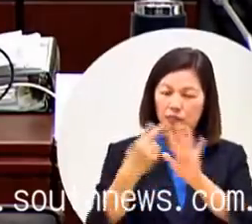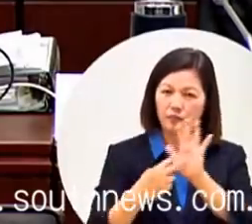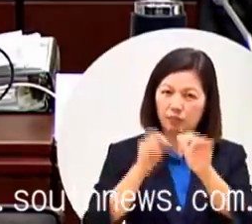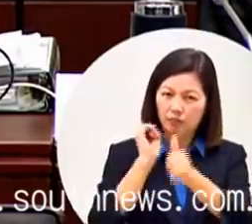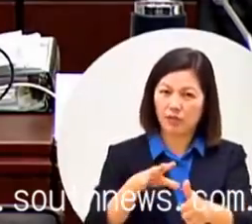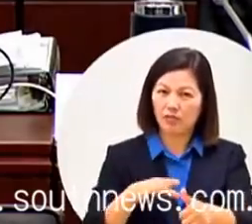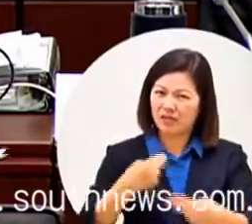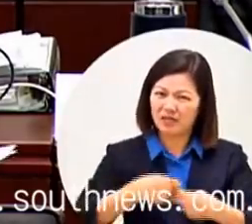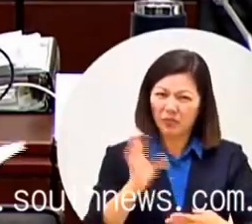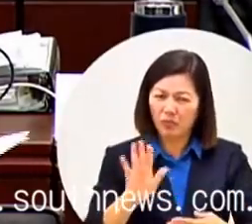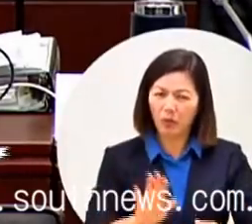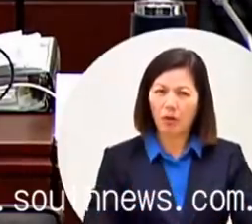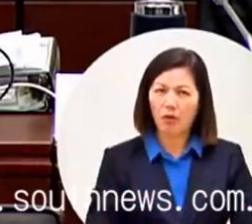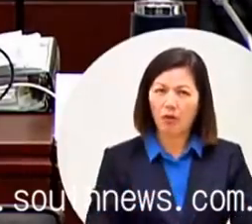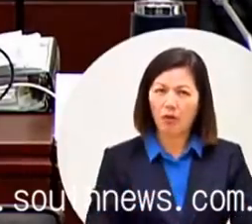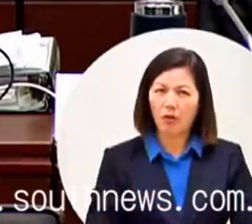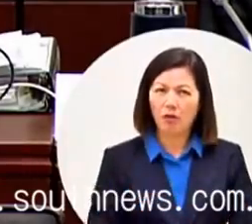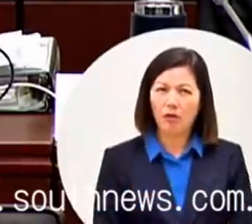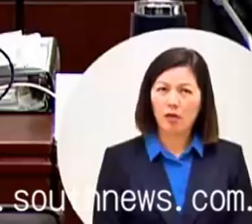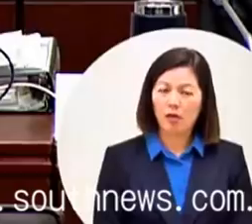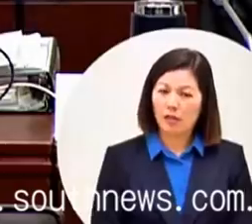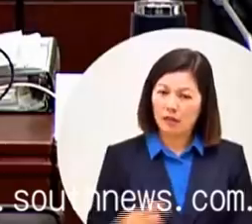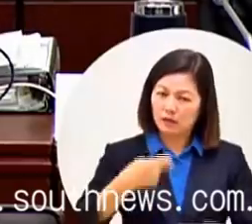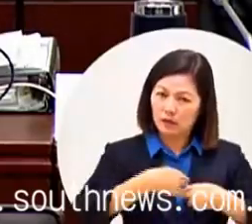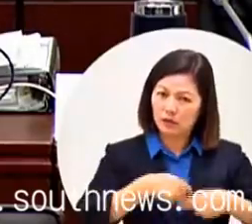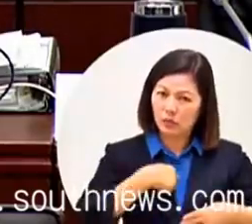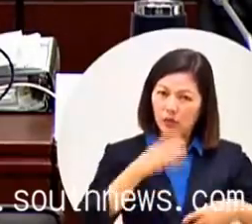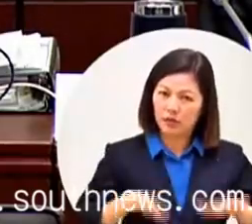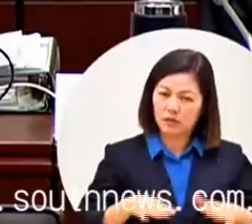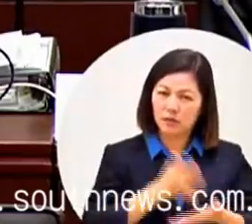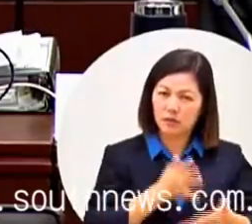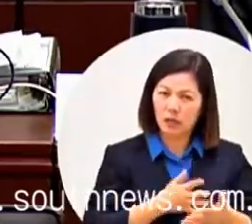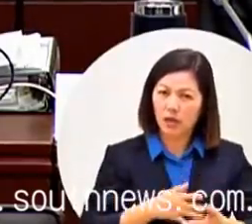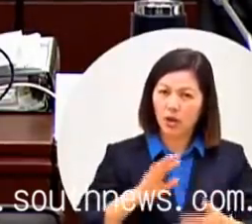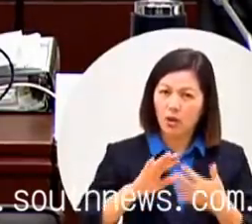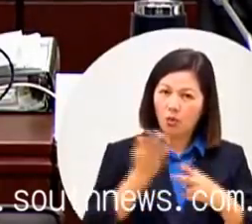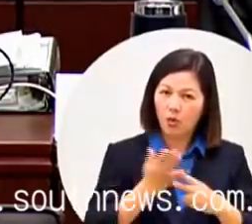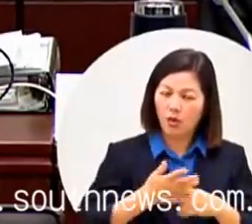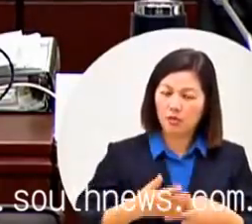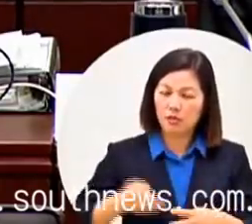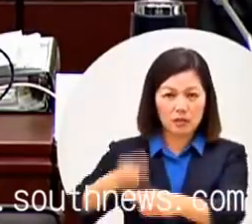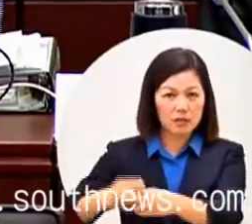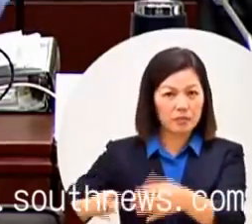各位议员，你是相信我现在讲的话，还是相信别的单位发的新闻稿？